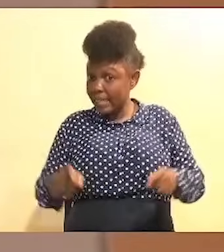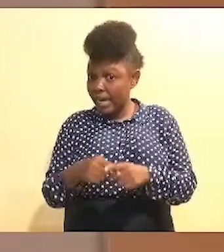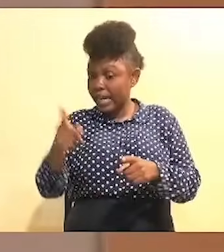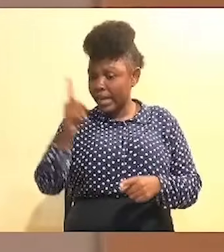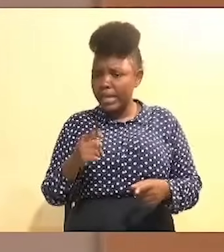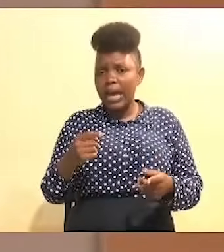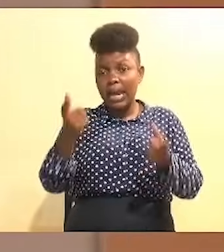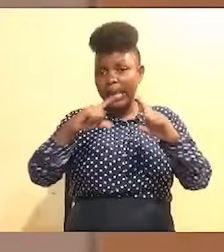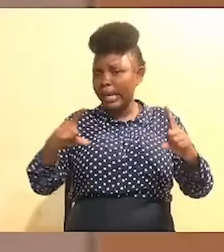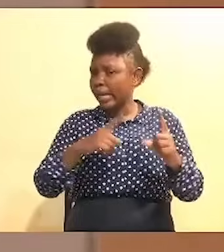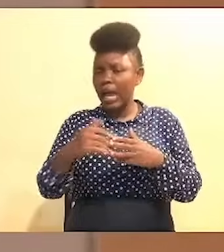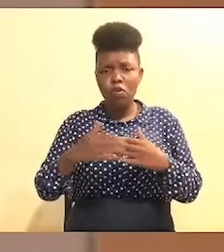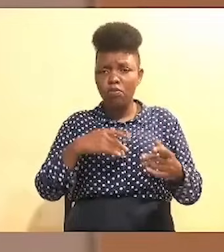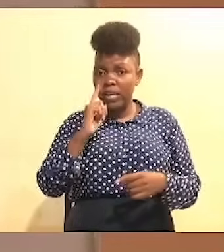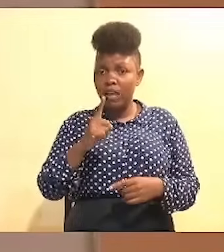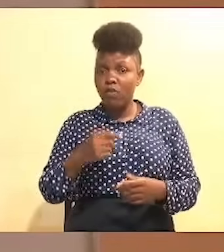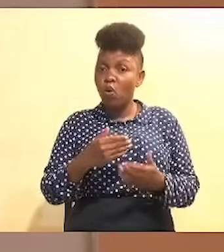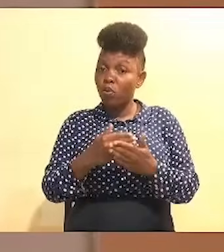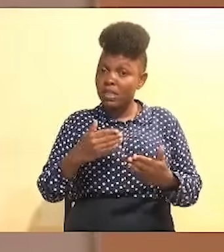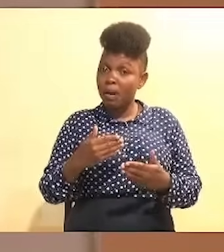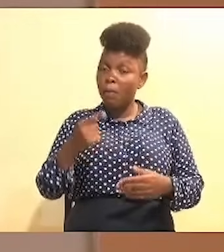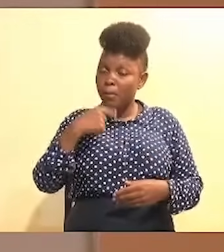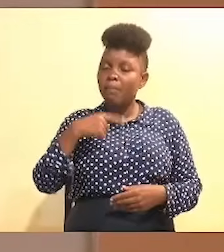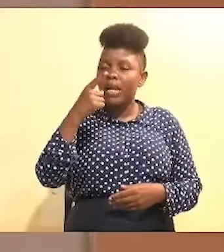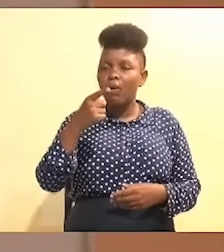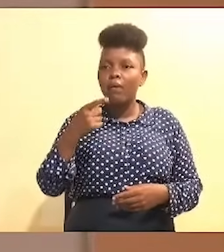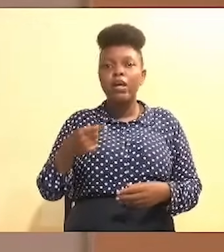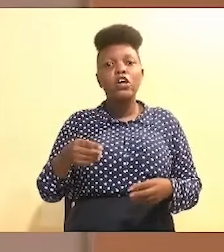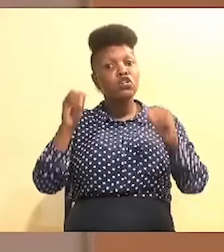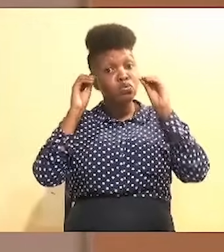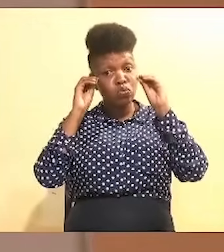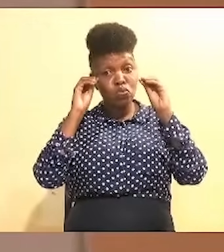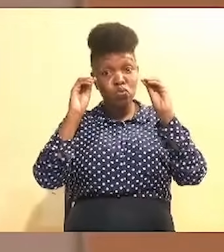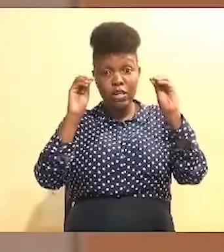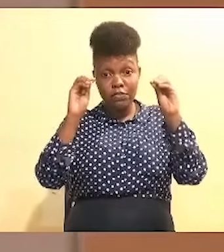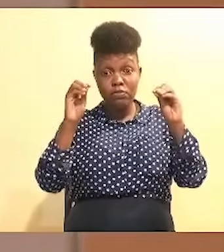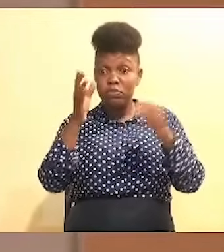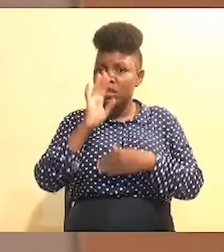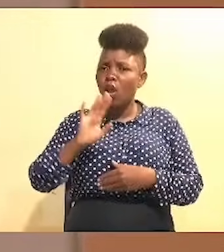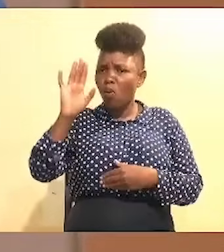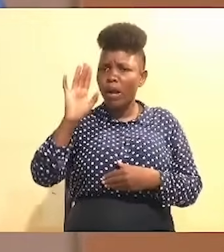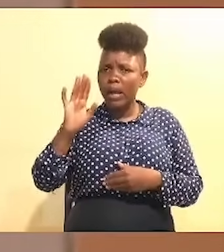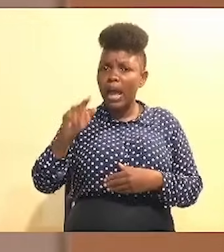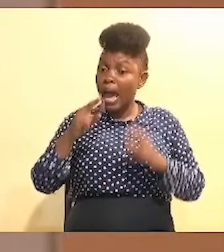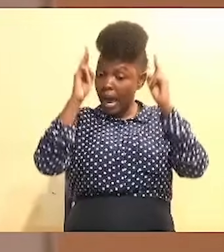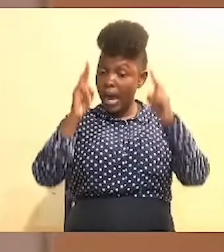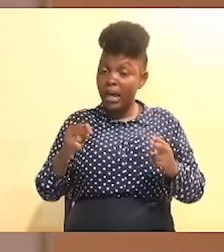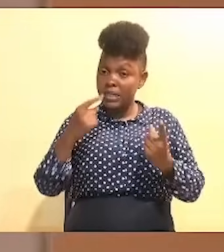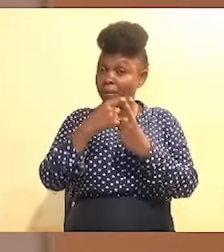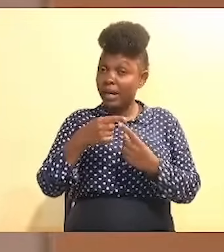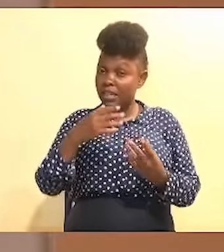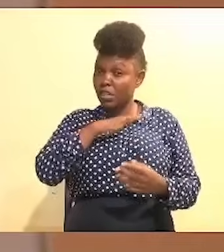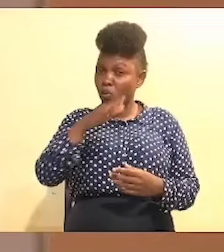hivyo. Kwa ajili gani? Wewe na mimi tujifunze kwake. Hata makanisani kwetu, kinachotuharibu